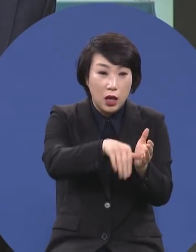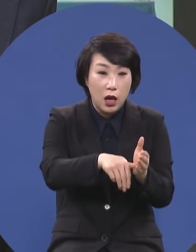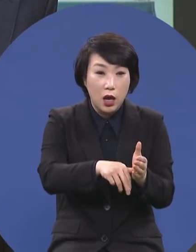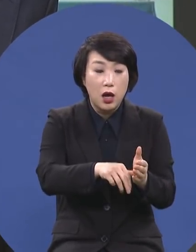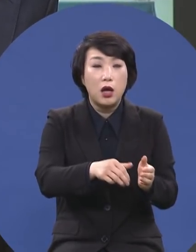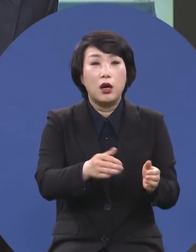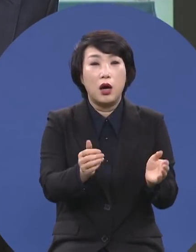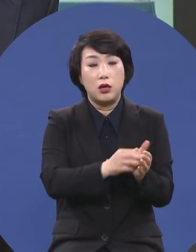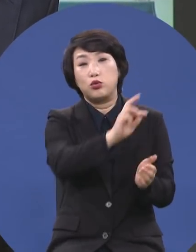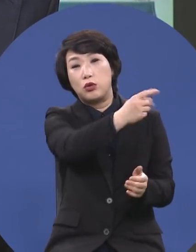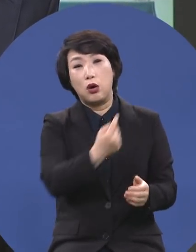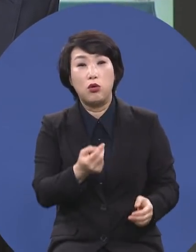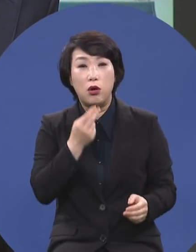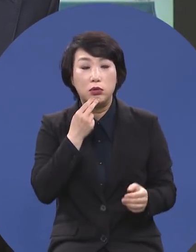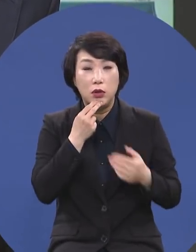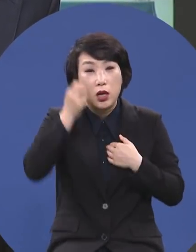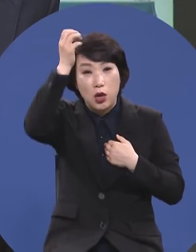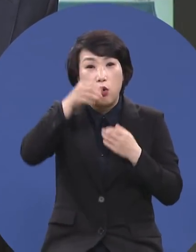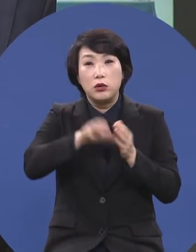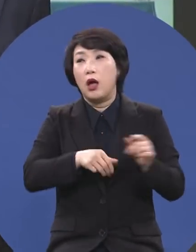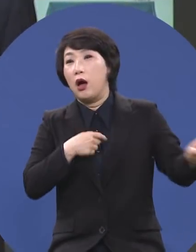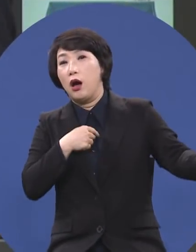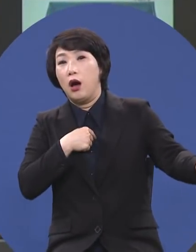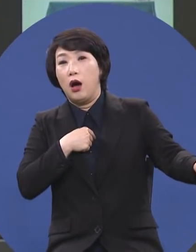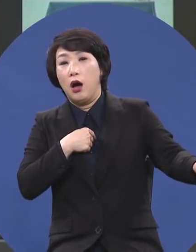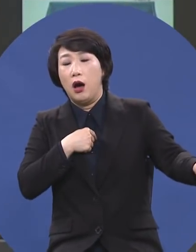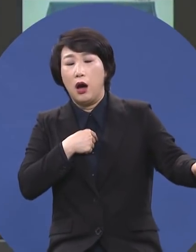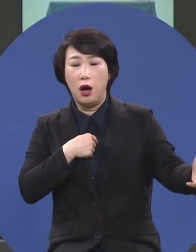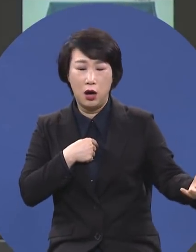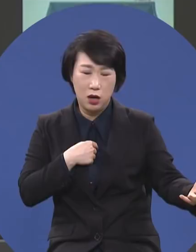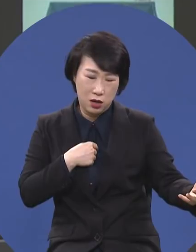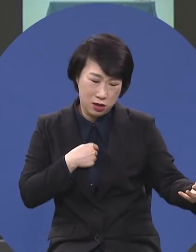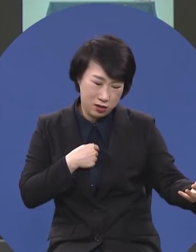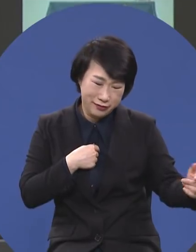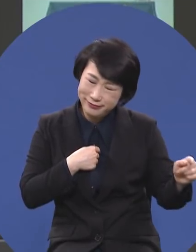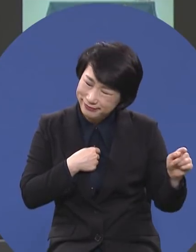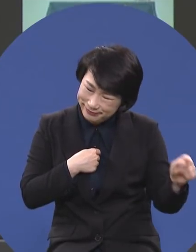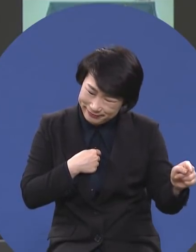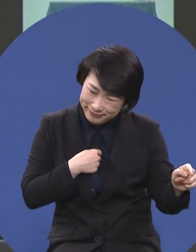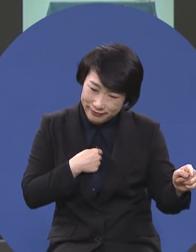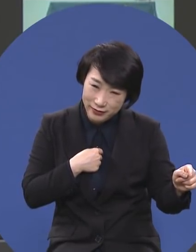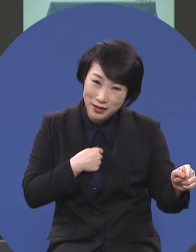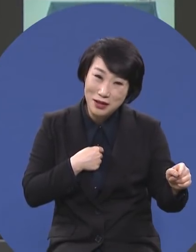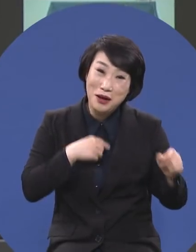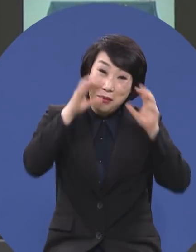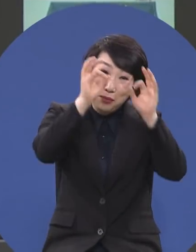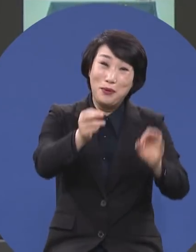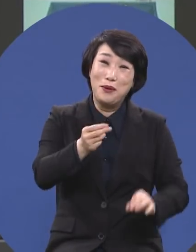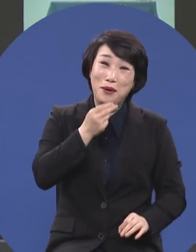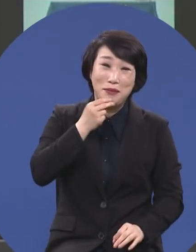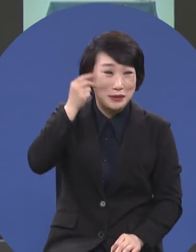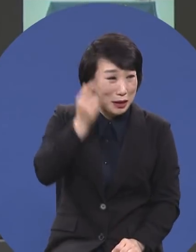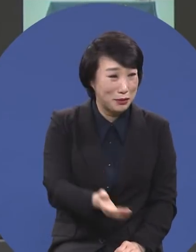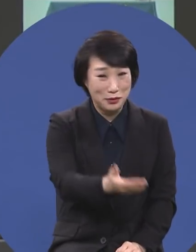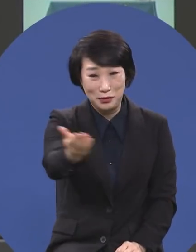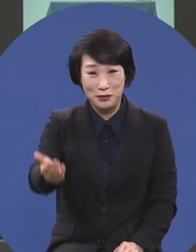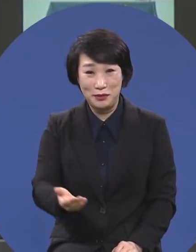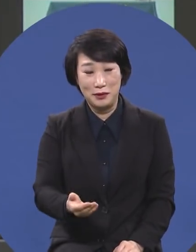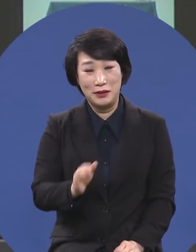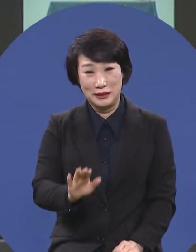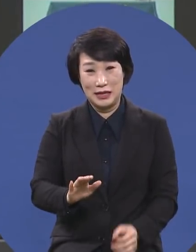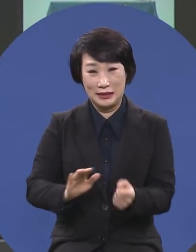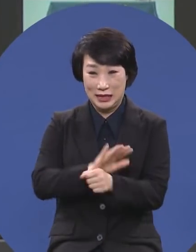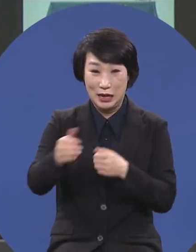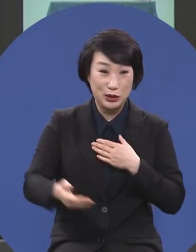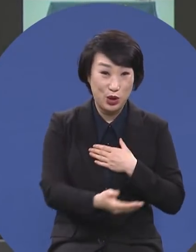결국은 어떤 내 영혼의 때가 온다는 사실을 훤히 왜 보이지 않느냐는 것입니다.